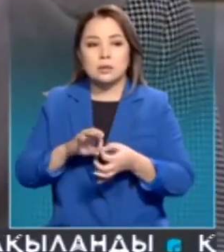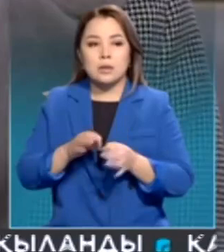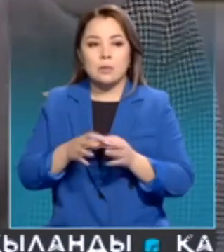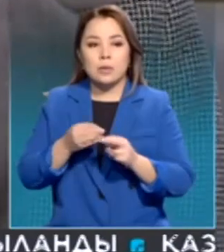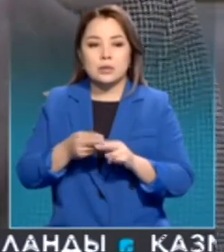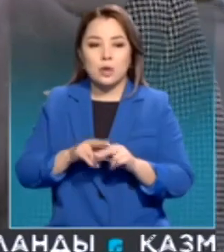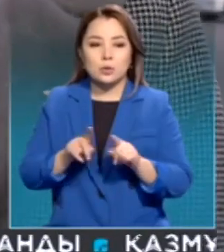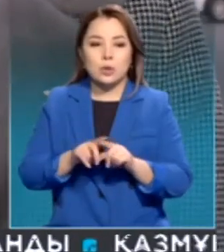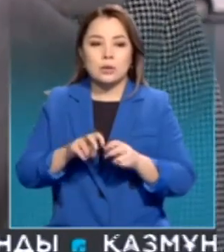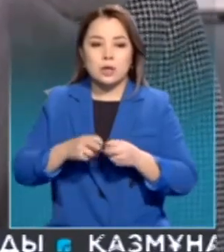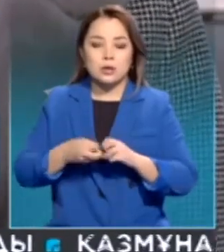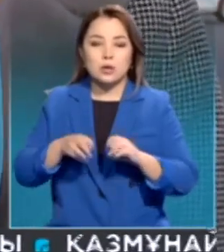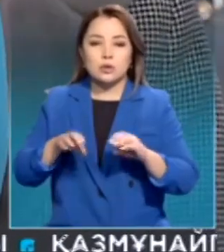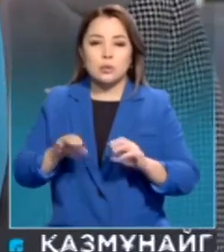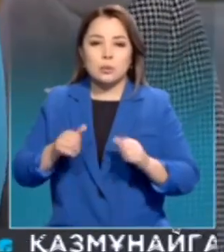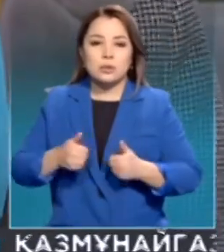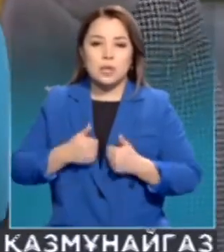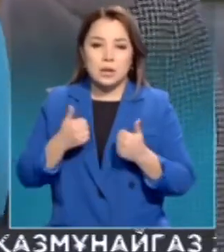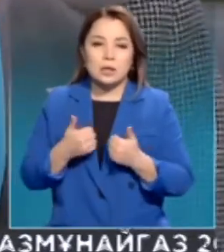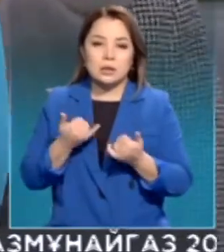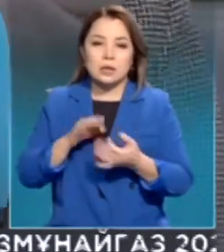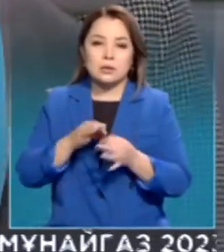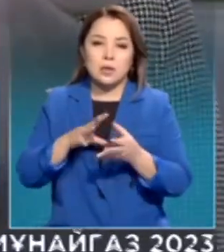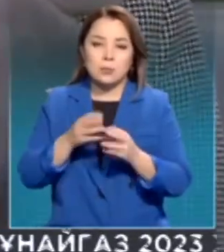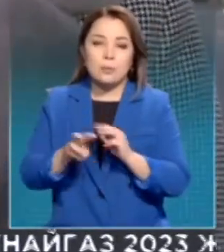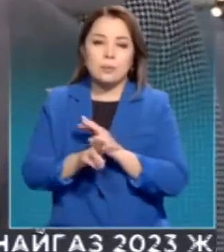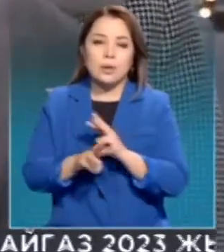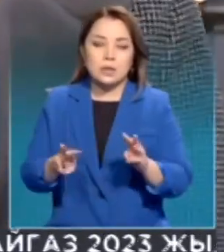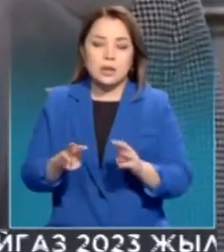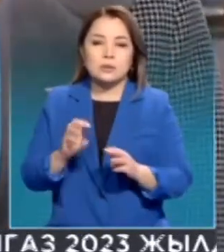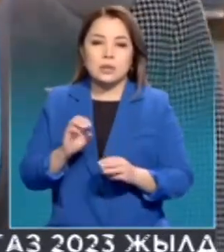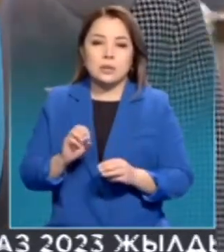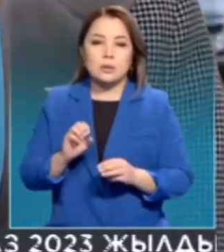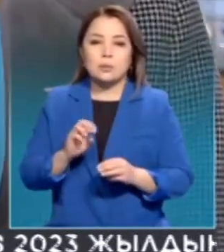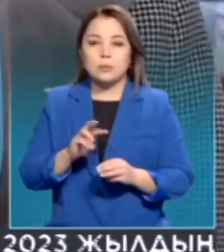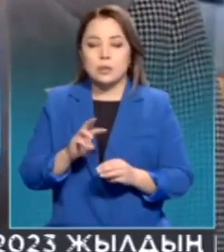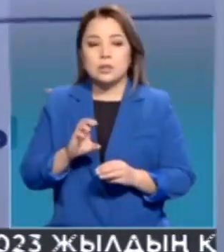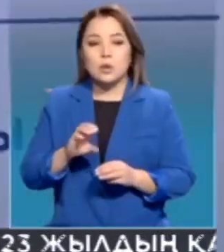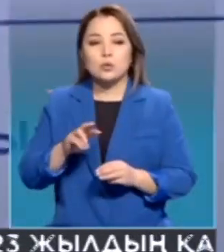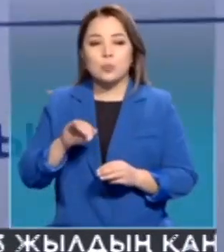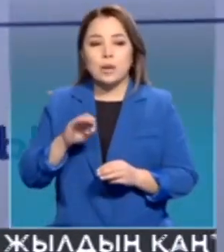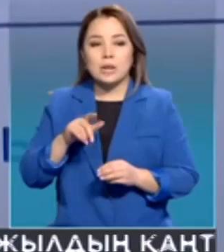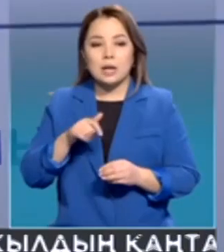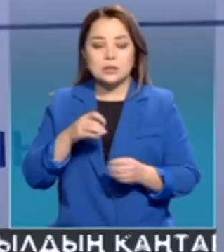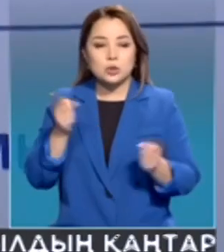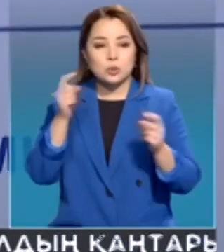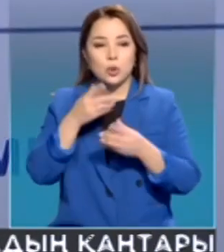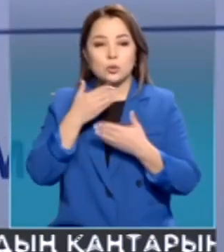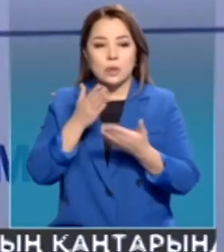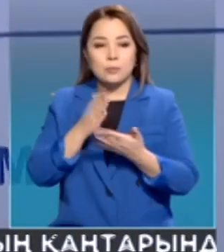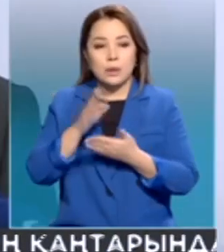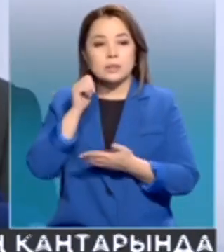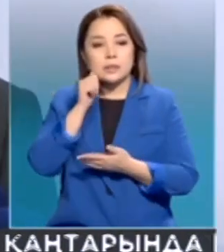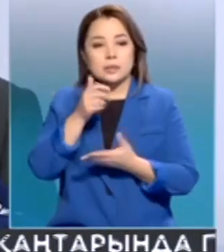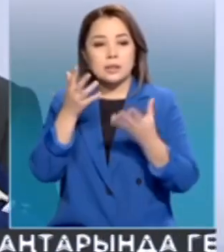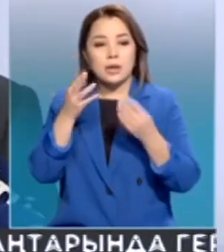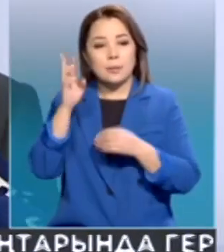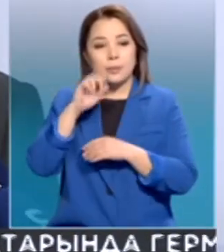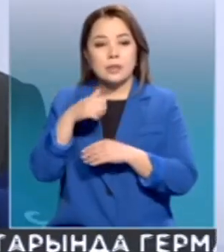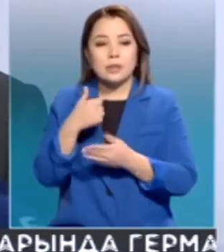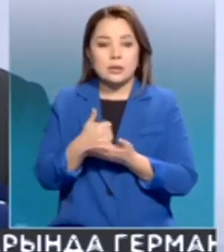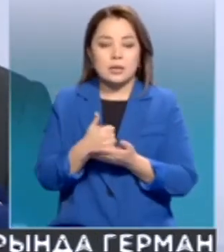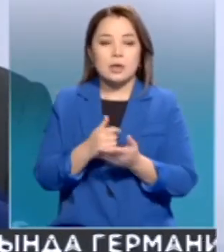ықпал ете алады. Енді жобаның қалай іске асатынын министр Серік Жұманғариннен сұрадық. Ертең мемлекет басшыларының